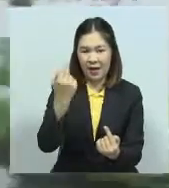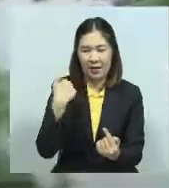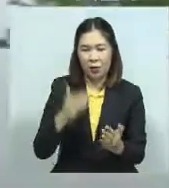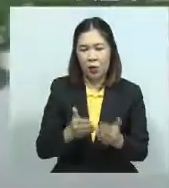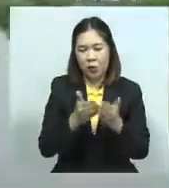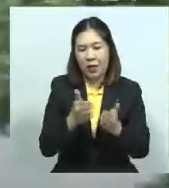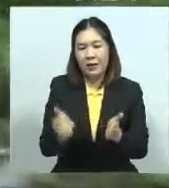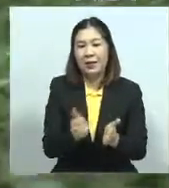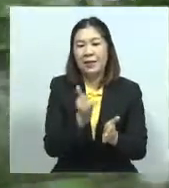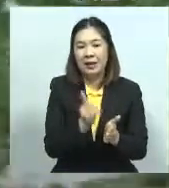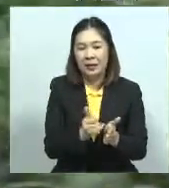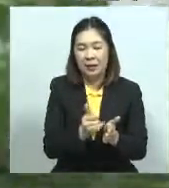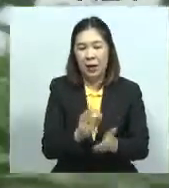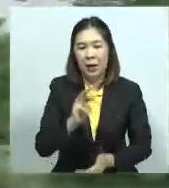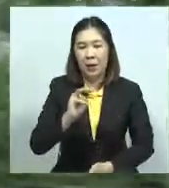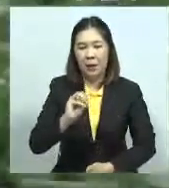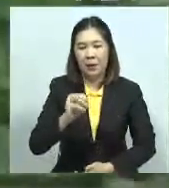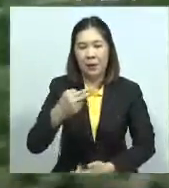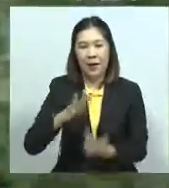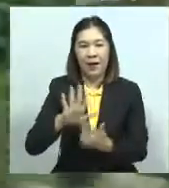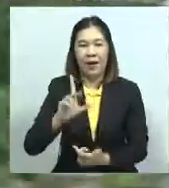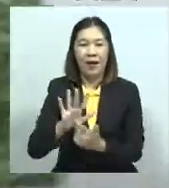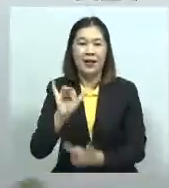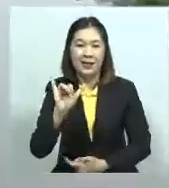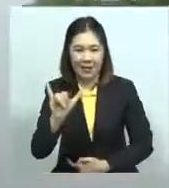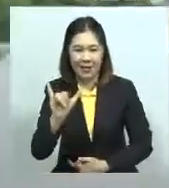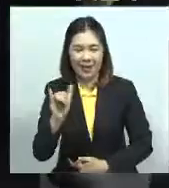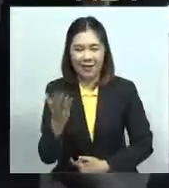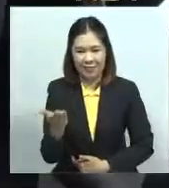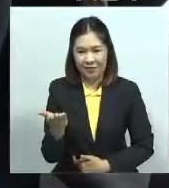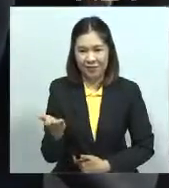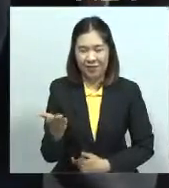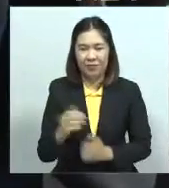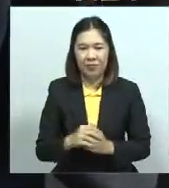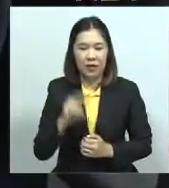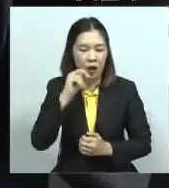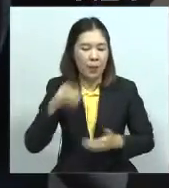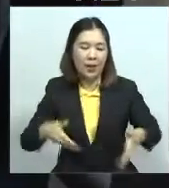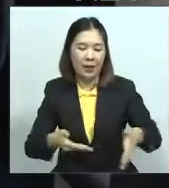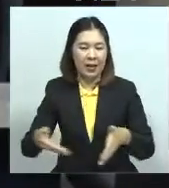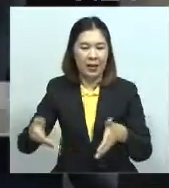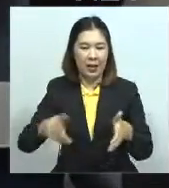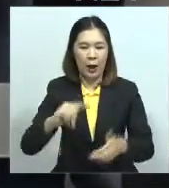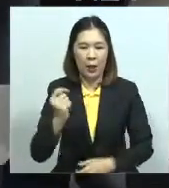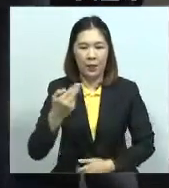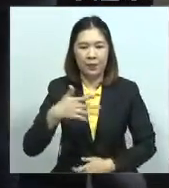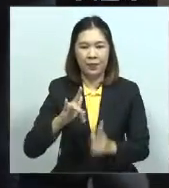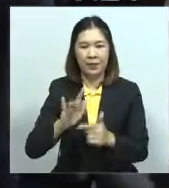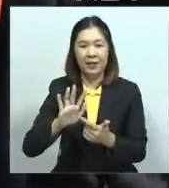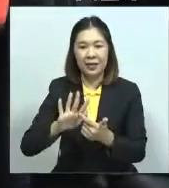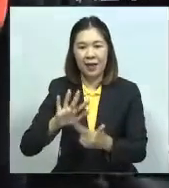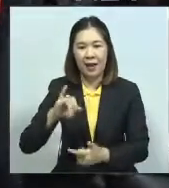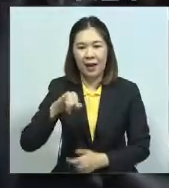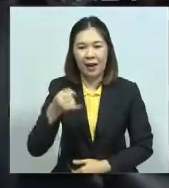าเรือท่าฉลอมมหาชัยและมหาชัยวัดตึกค่ะเนี่ยค่ะเป็นพื้นที่บริเวณแม่น้ำท่าจีและคลองมหาชัยจังหวัดสมุทรสา